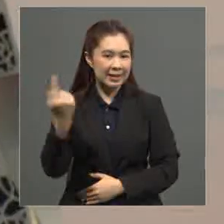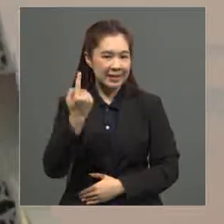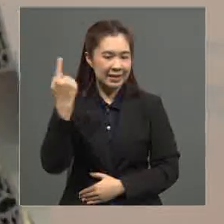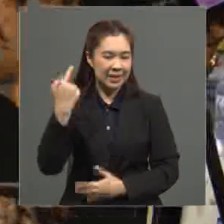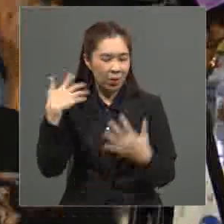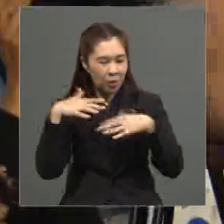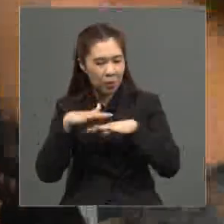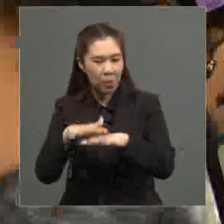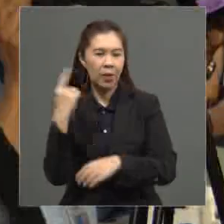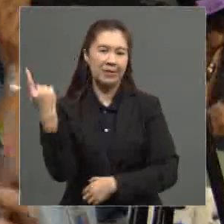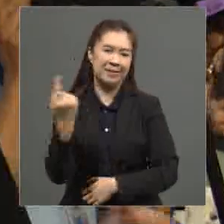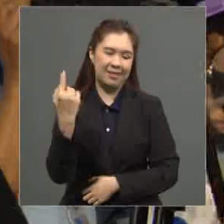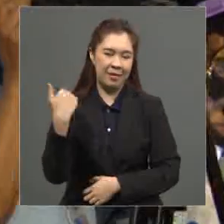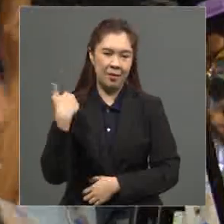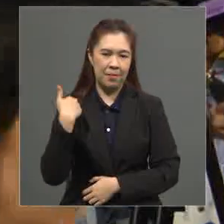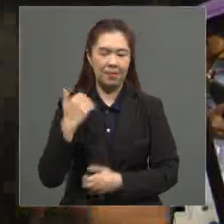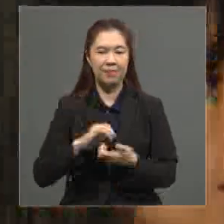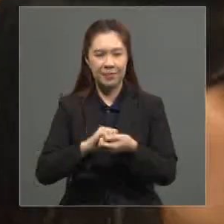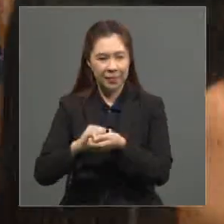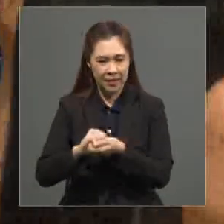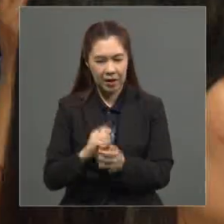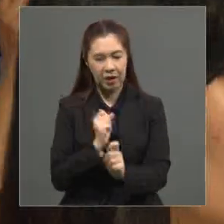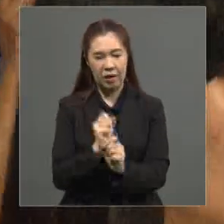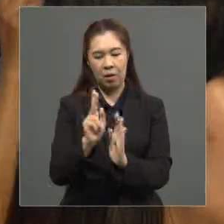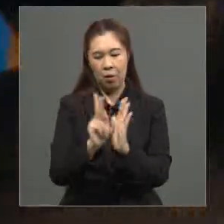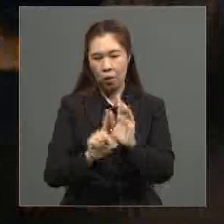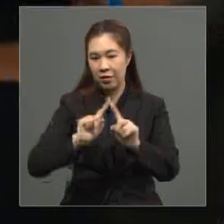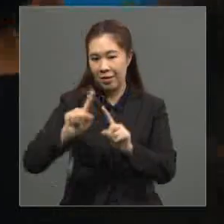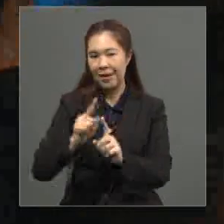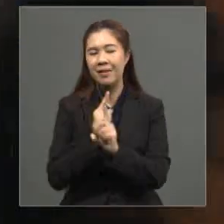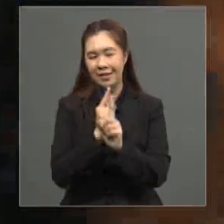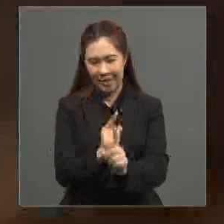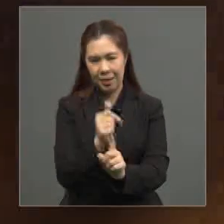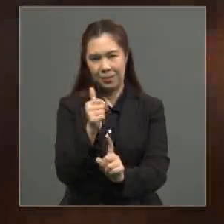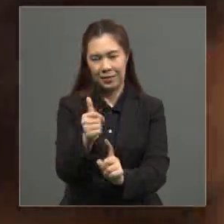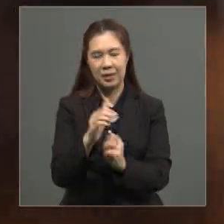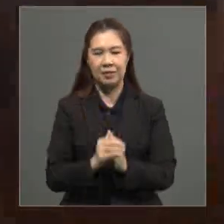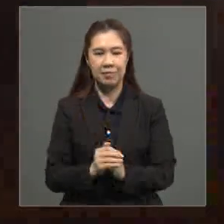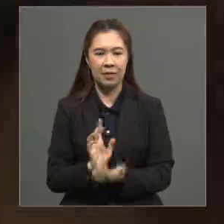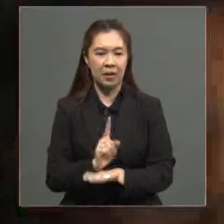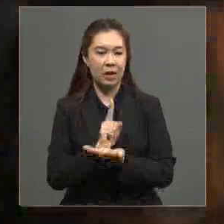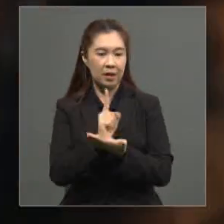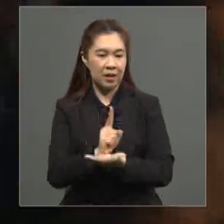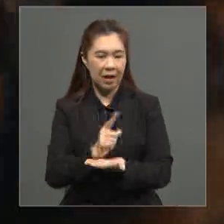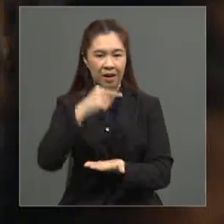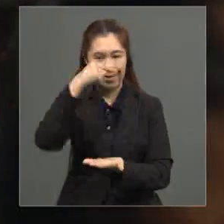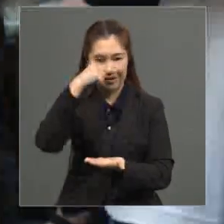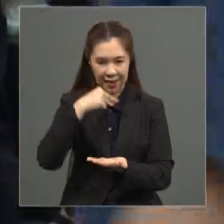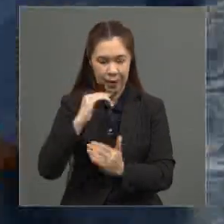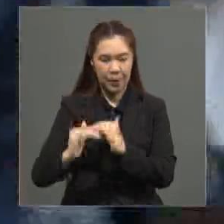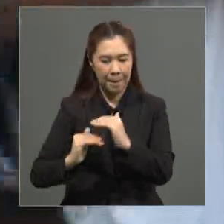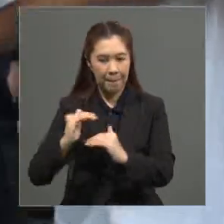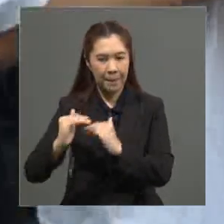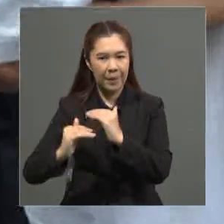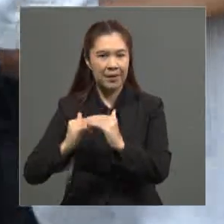งานลอยกระทงแล้วก็ให้ความร่วมมือในการปฏิบัติตามมาตรการต่างๆก็เชื่อว่าเทศกาลอยกระทงของไทยจะพัฒนาไปสู่